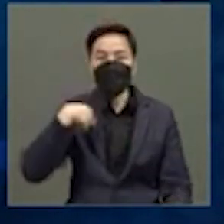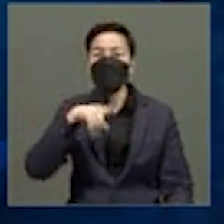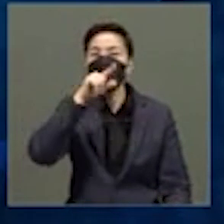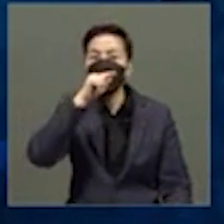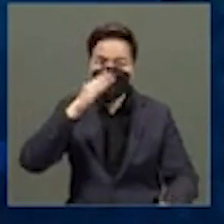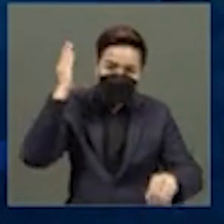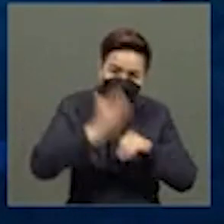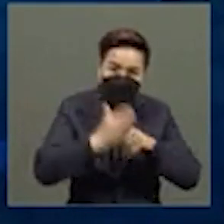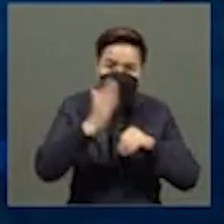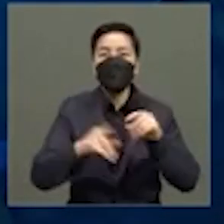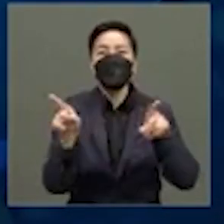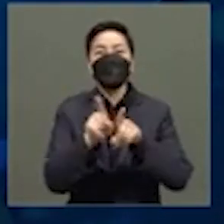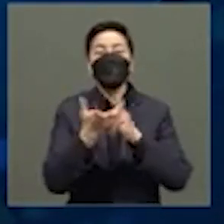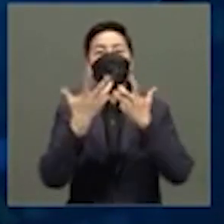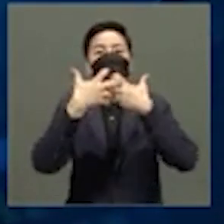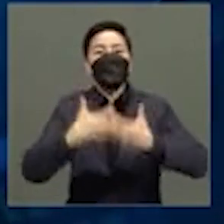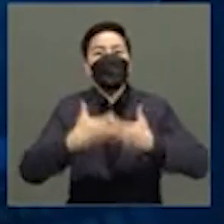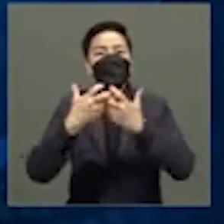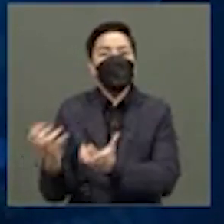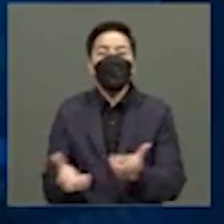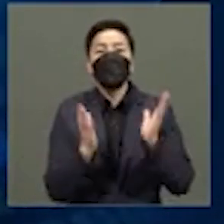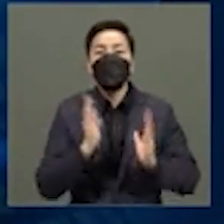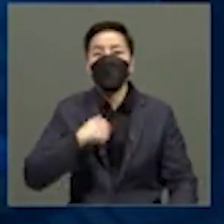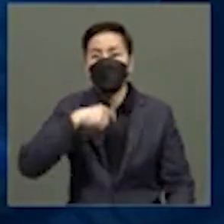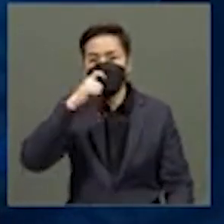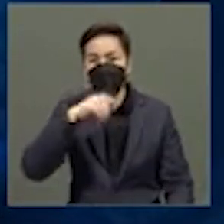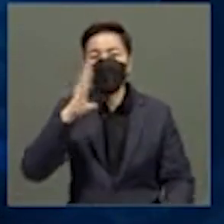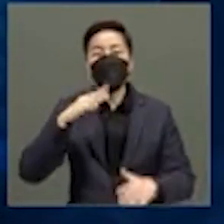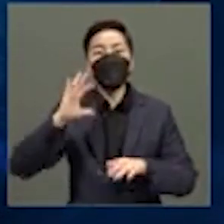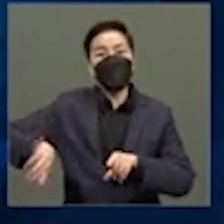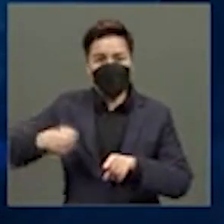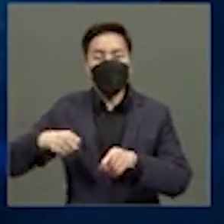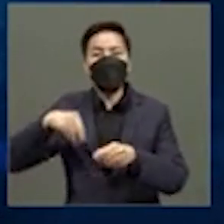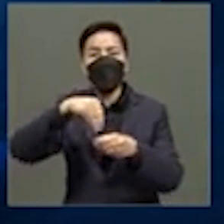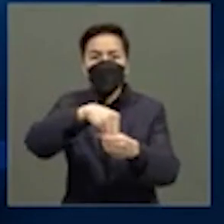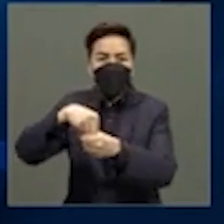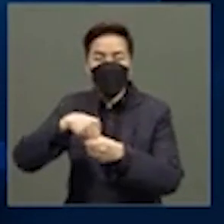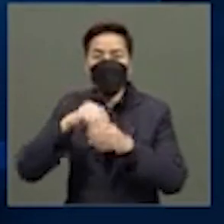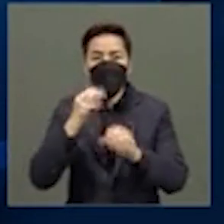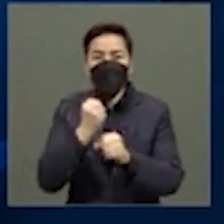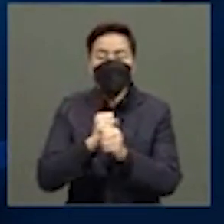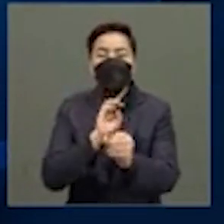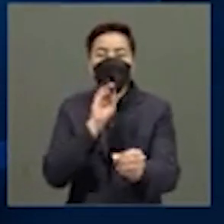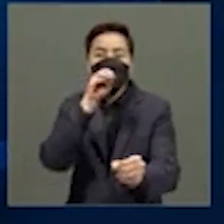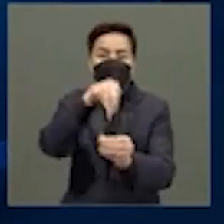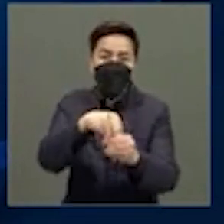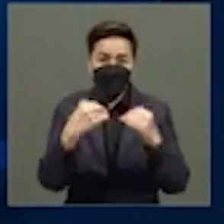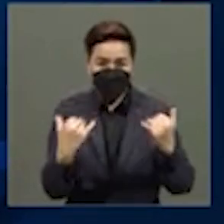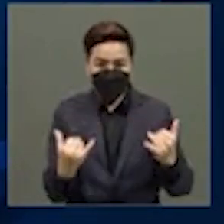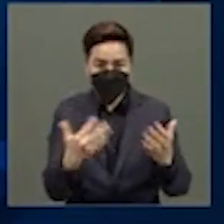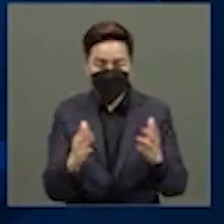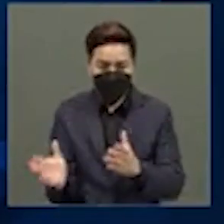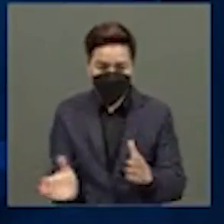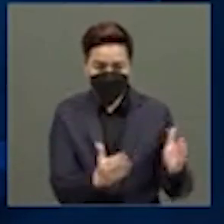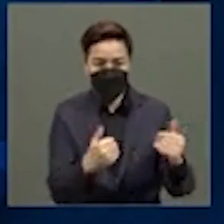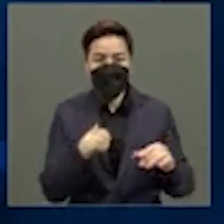ช่นกันนะคะแล้วก็มีลักษณะที่มีทั้งชาวไทยและชาวต่างชาติชาวกัมพูชาเป็นผู้ที่ทำงานในโรงงานนะคะในส่วน